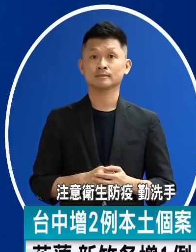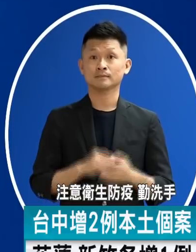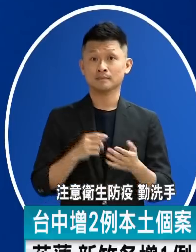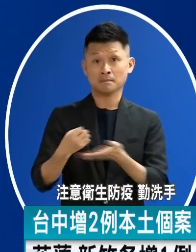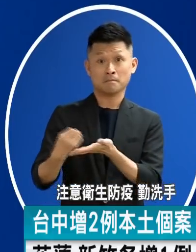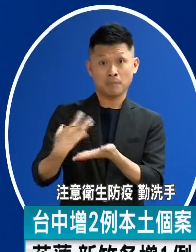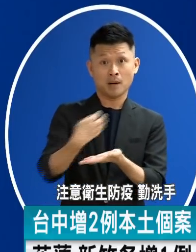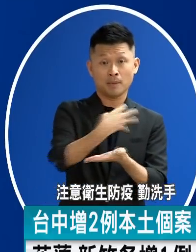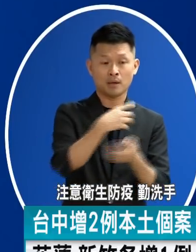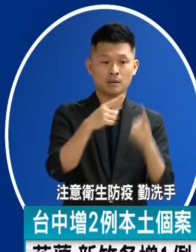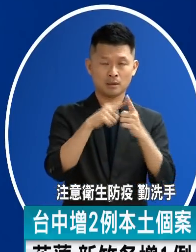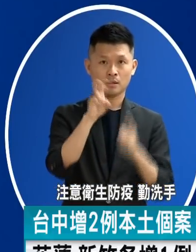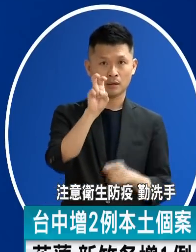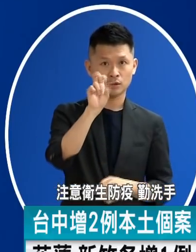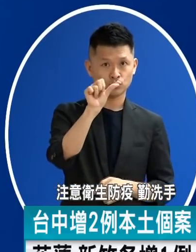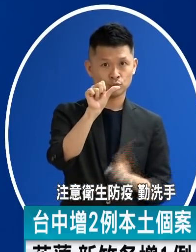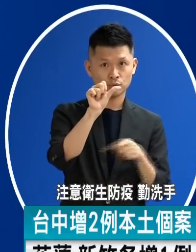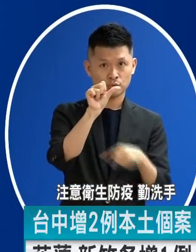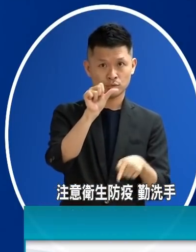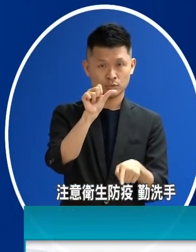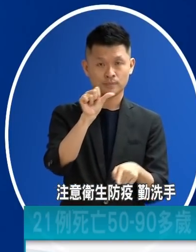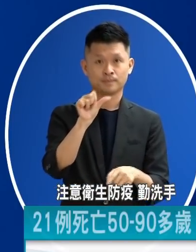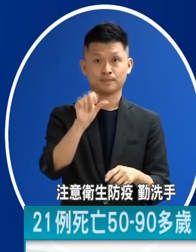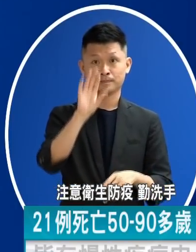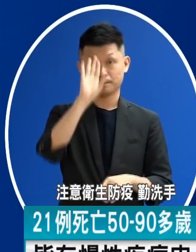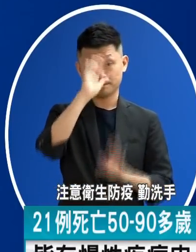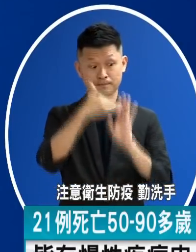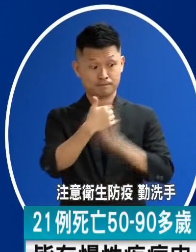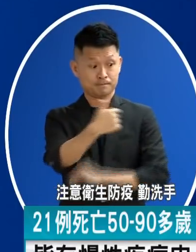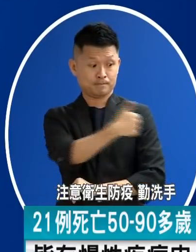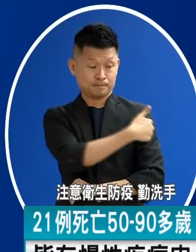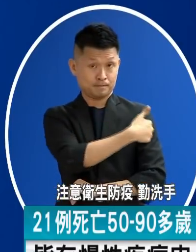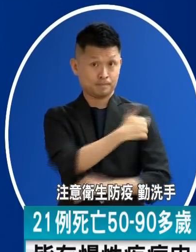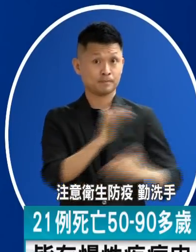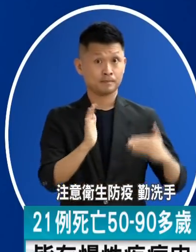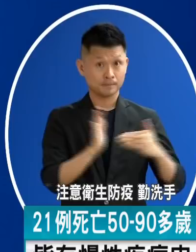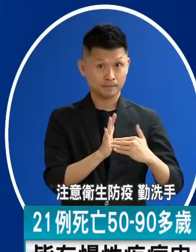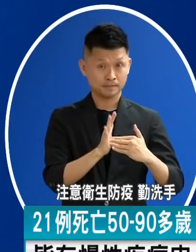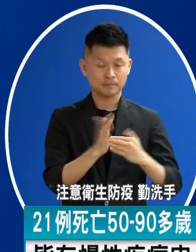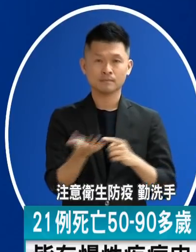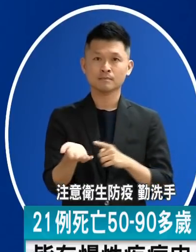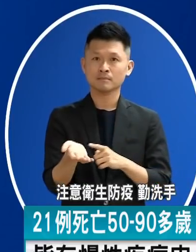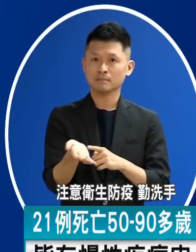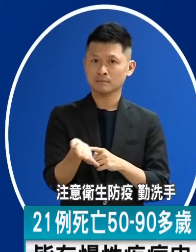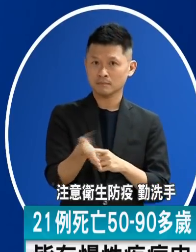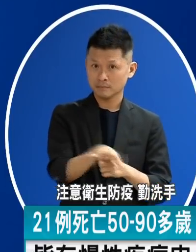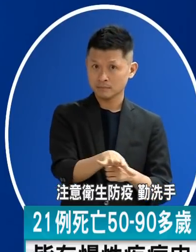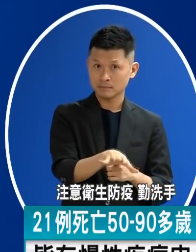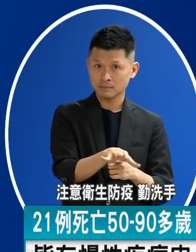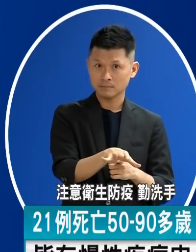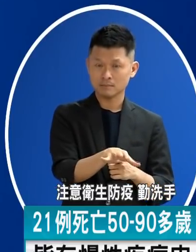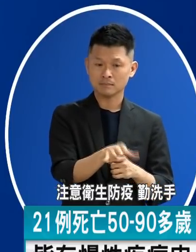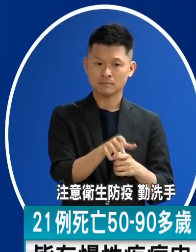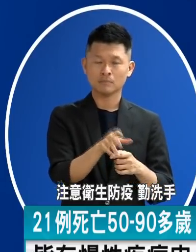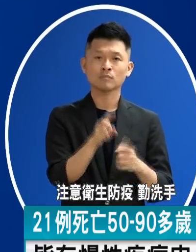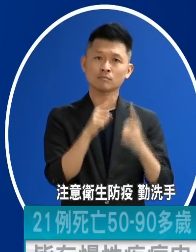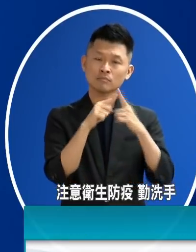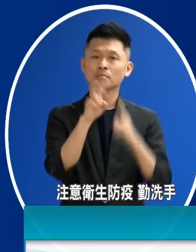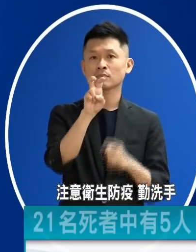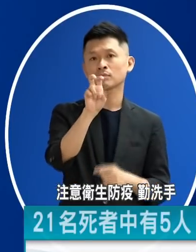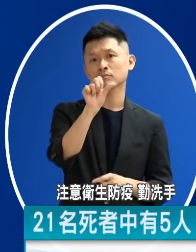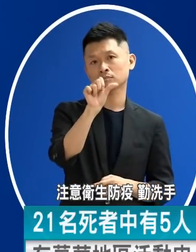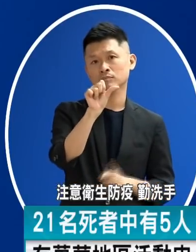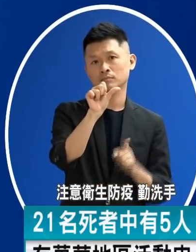二十五例通报进来哈，就是有关接种疫苗之后的死亡的这些案件哈。